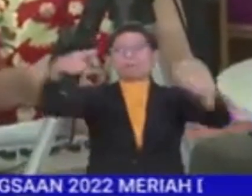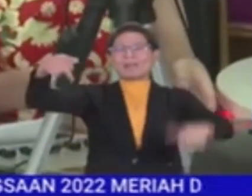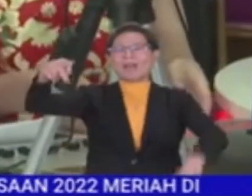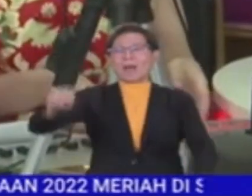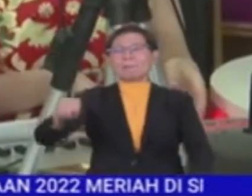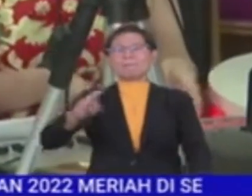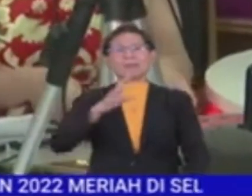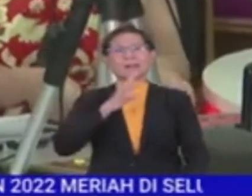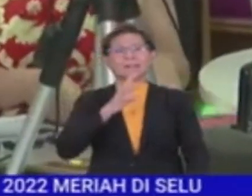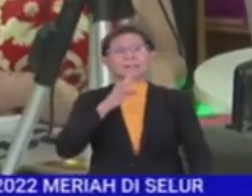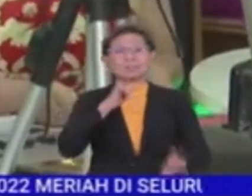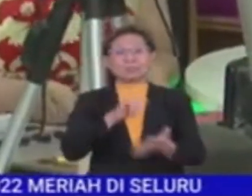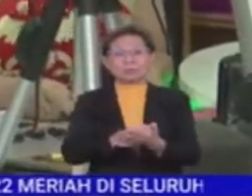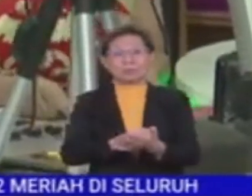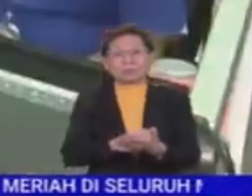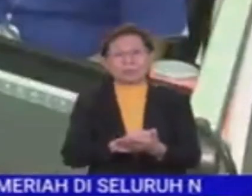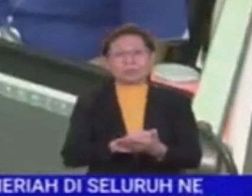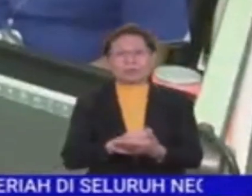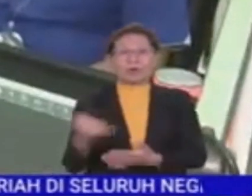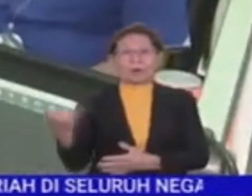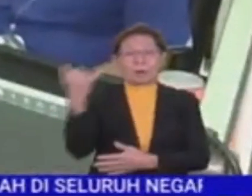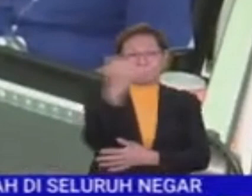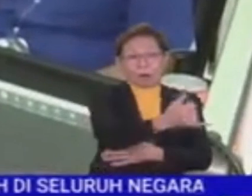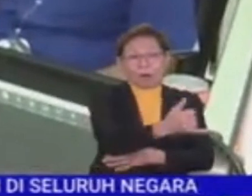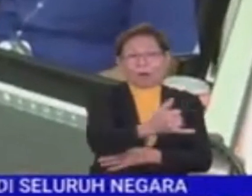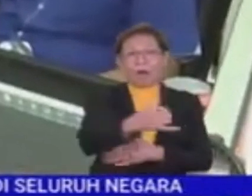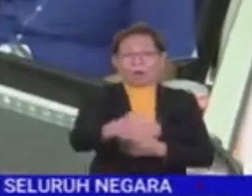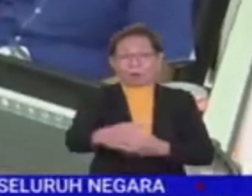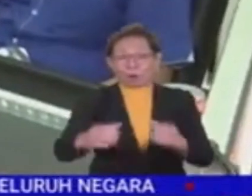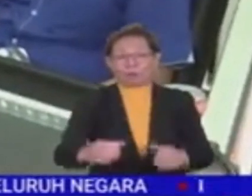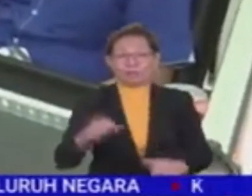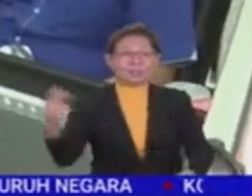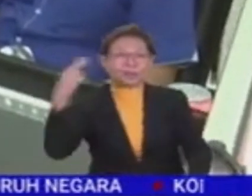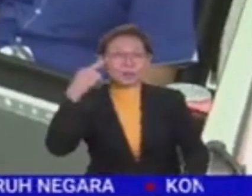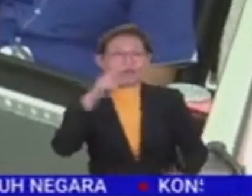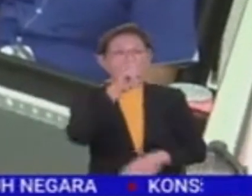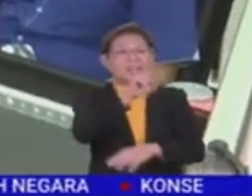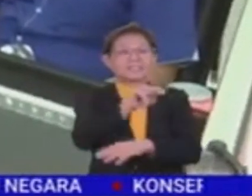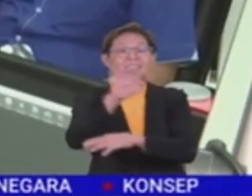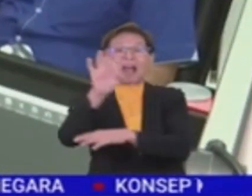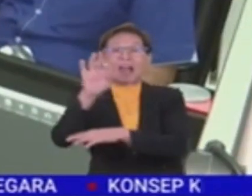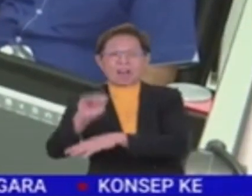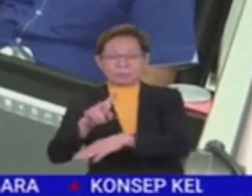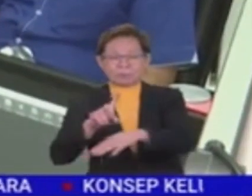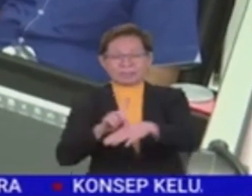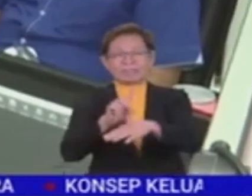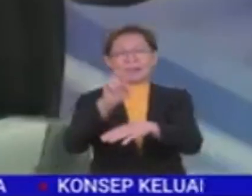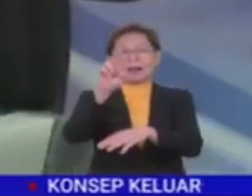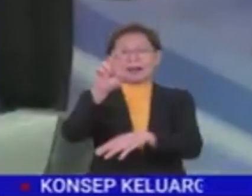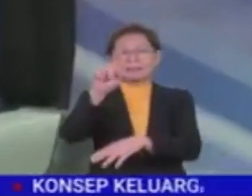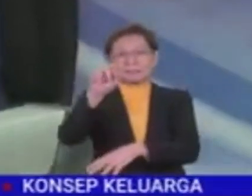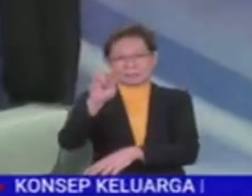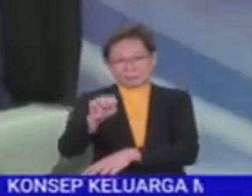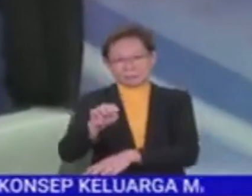Perdana Menteri berkata demikian selepas melakukan kunjungan ke konti Radio Nasional FM di Angkasa Puri.